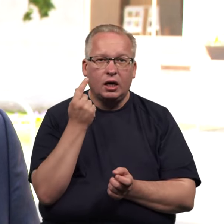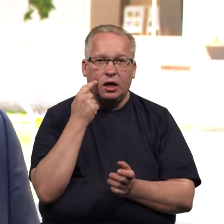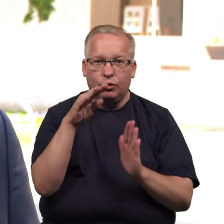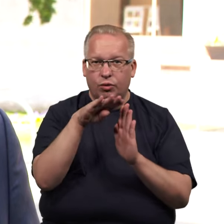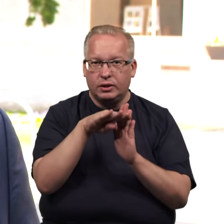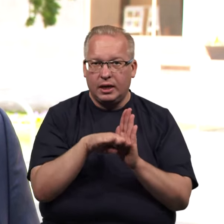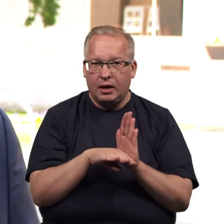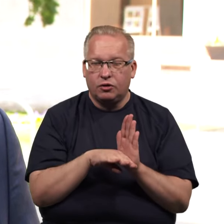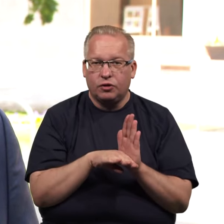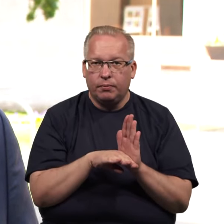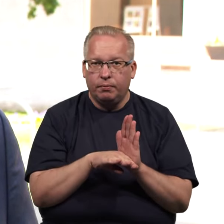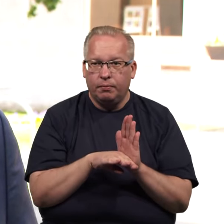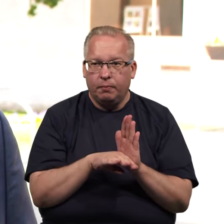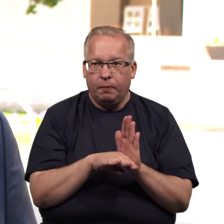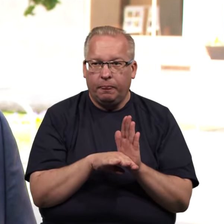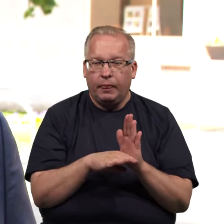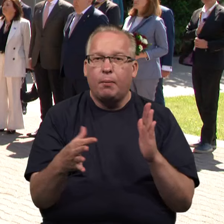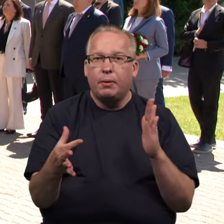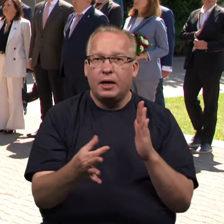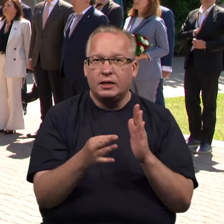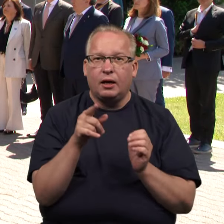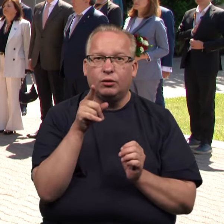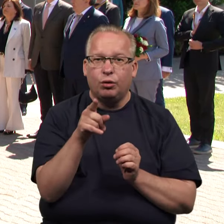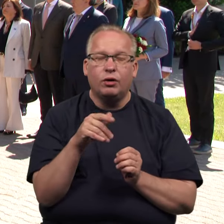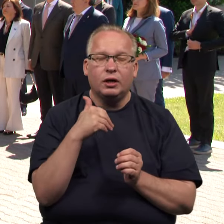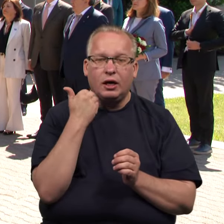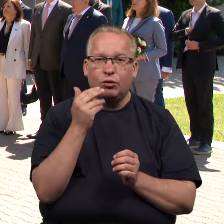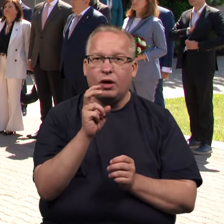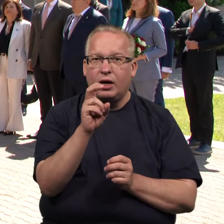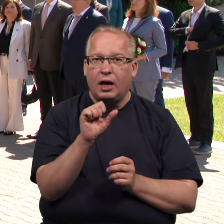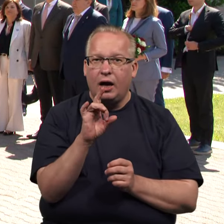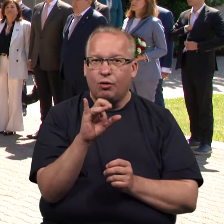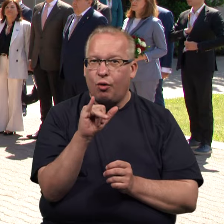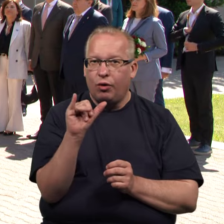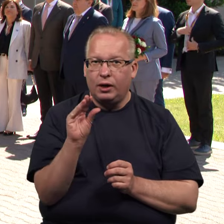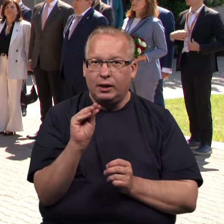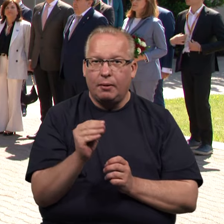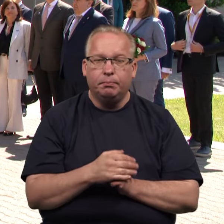sąrašą ir prisekti tas firmas prie gėdos stulpo Hagoje.